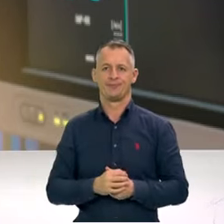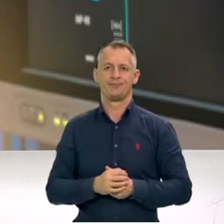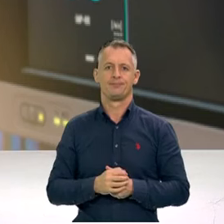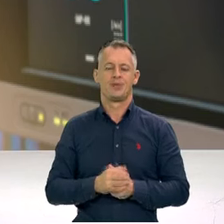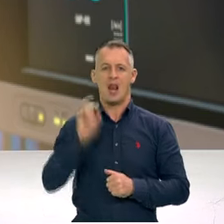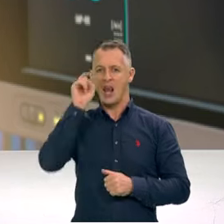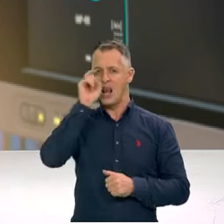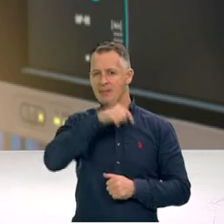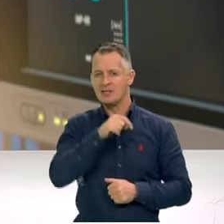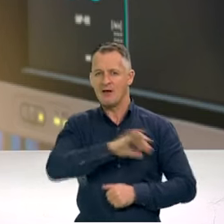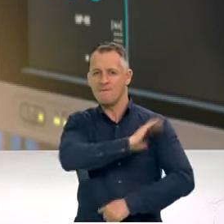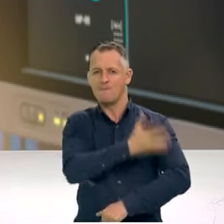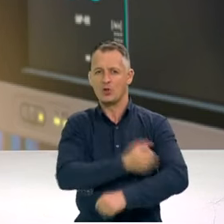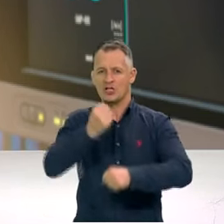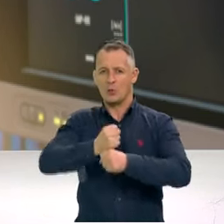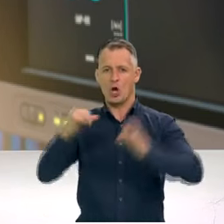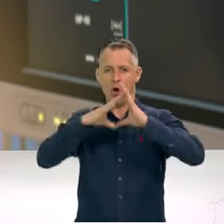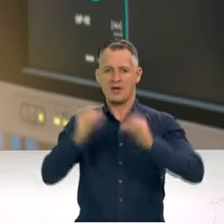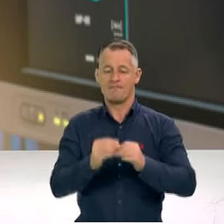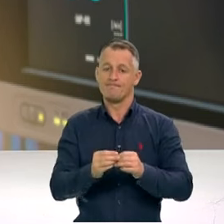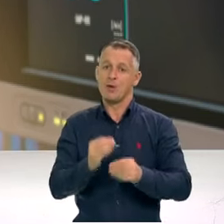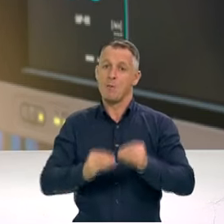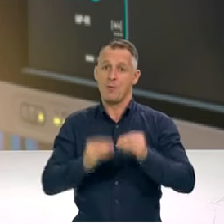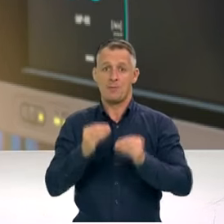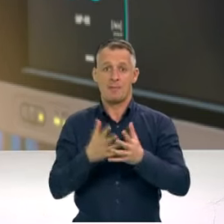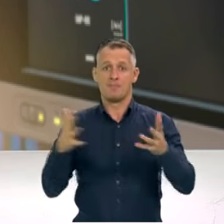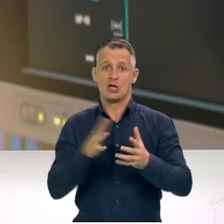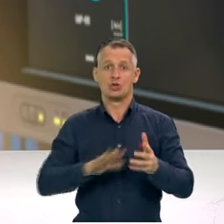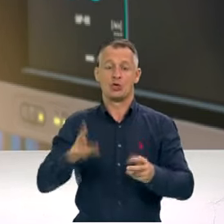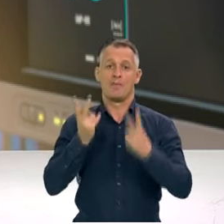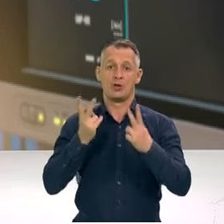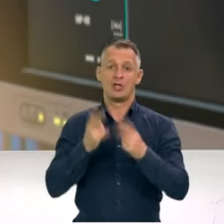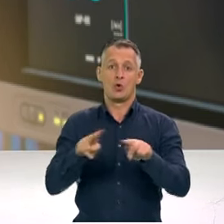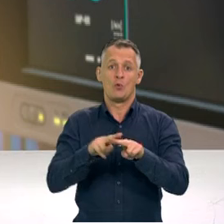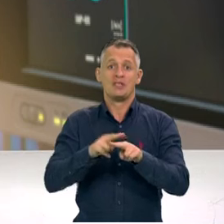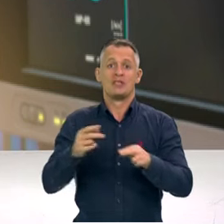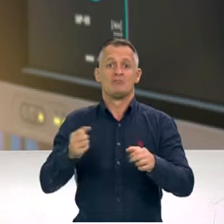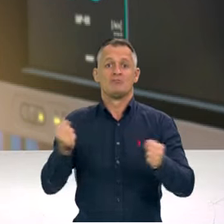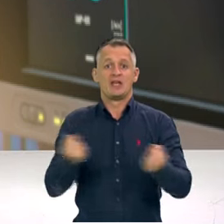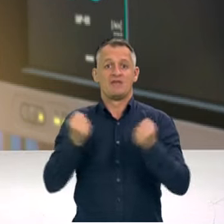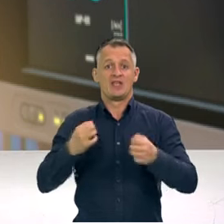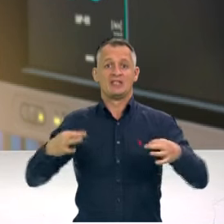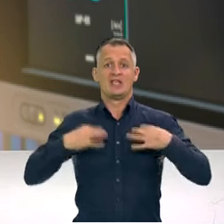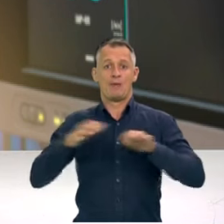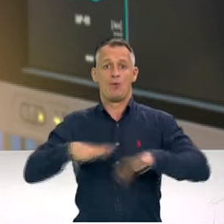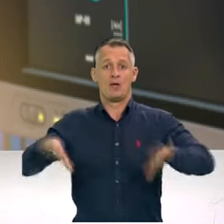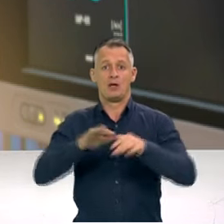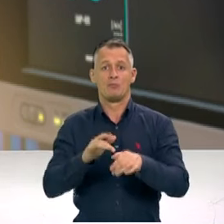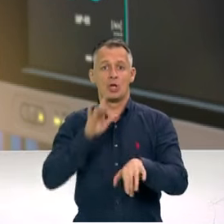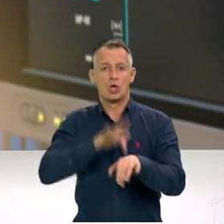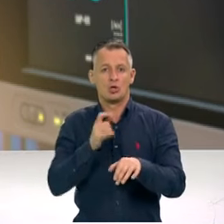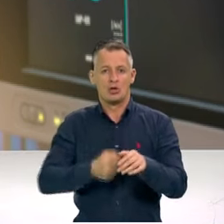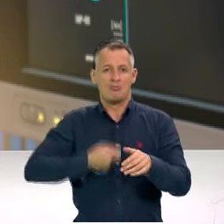criza forței de muncă din România lovește grav chiar în domeniile esențiale așa cum este Serviciul de Sănătate Publică doctorii se plâng Că